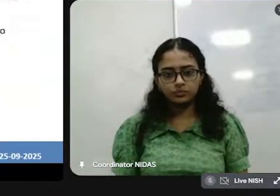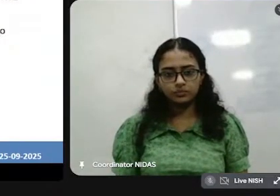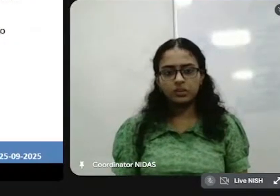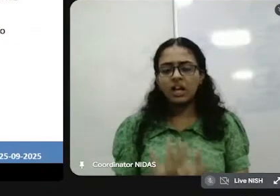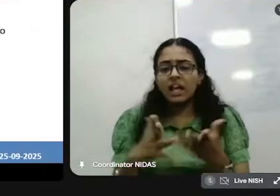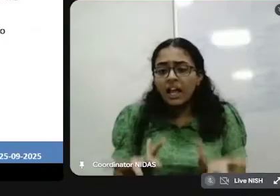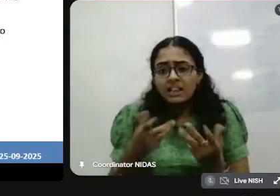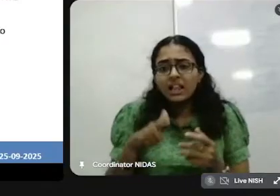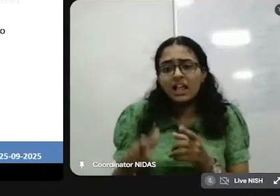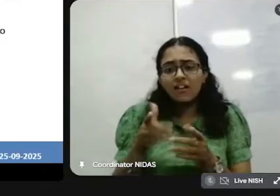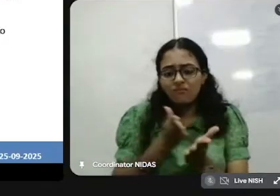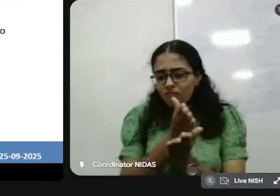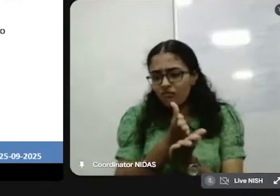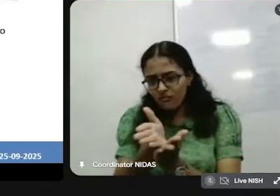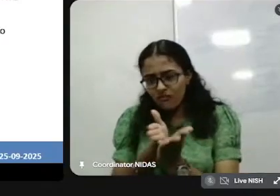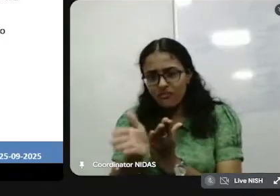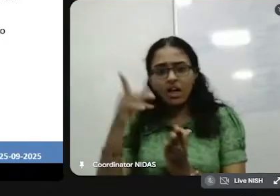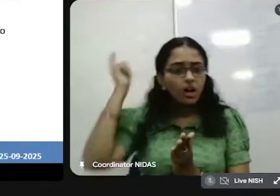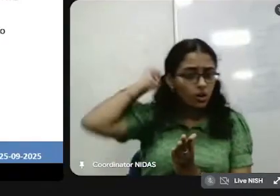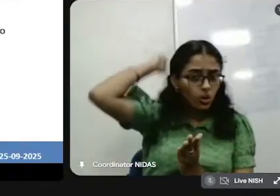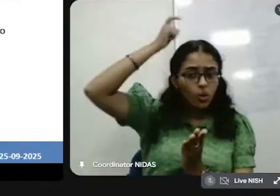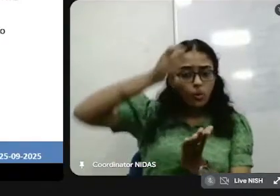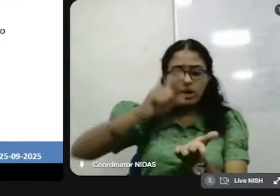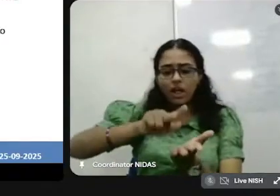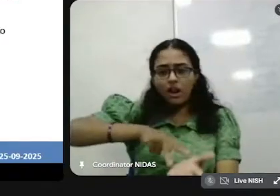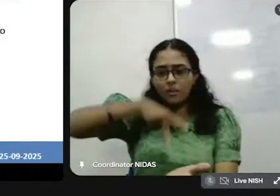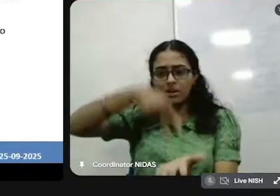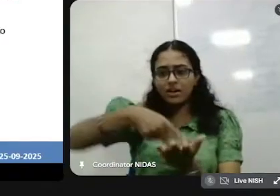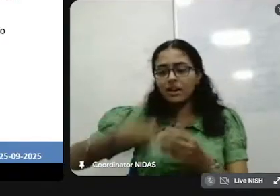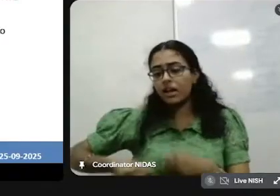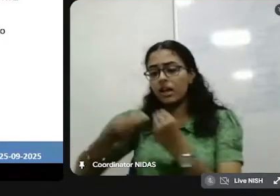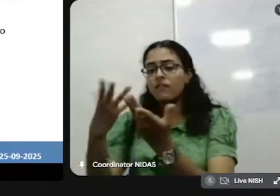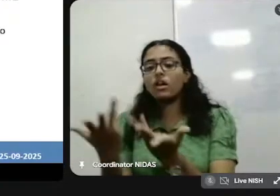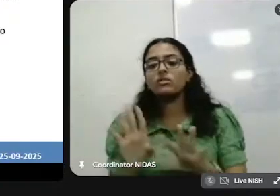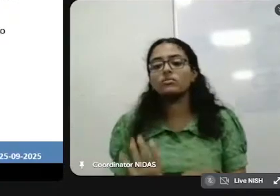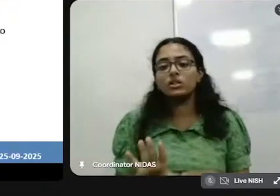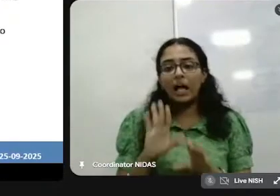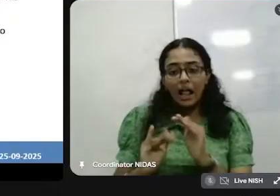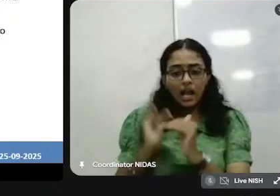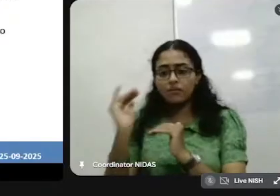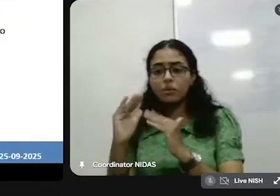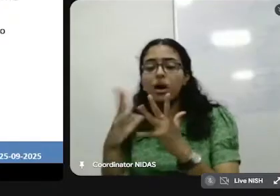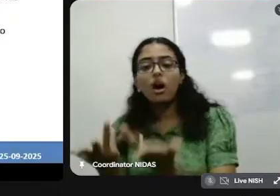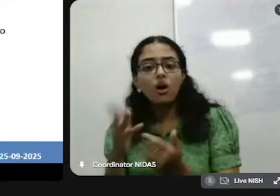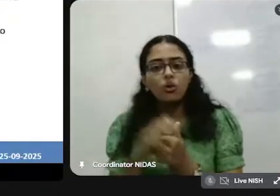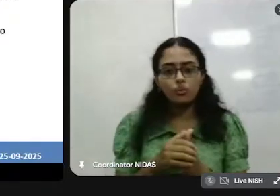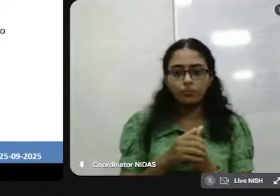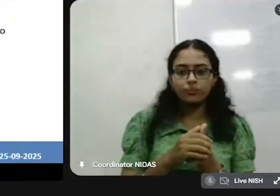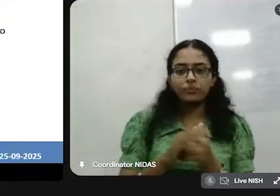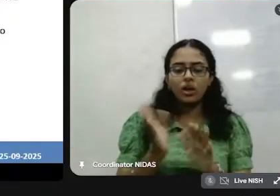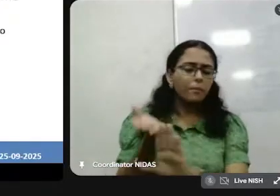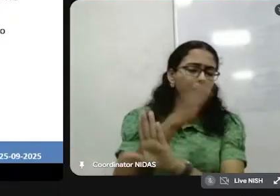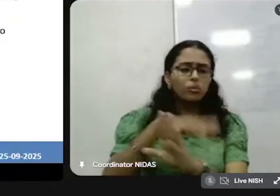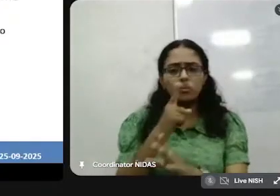ഏതൊക്കെ രീതിയിലാണ് കോഗ്നിറ്റീവ് റീഹാബിലിറ്റേഷൻ നമ്മൾ കൊടുക്കുന്നതെന്ന് ചോദിക്കുമ്പോൾ പുനഃസ്ഥാപിക്കുന്നതിനുള്ള സമീപനങ്ങൾ നേരത്തെ പറഞ്ഞ